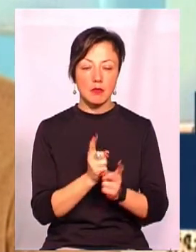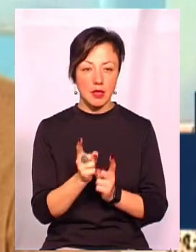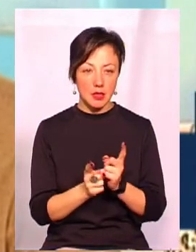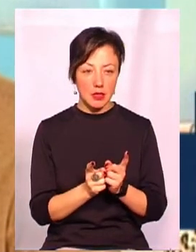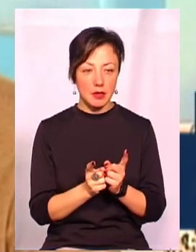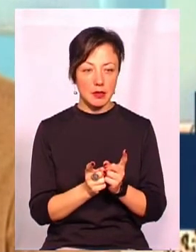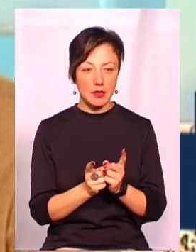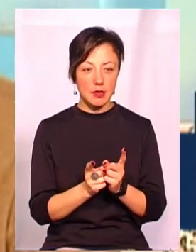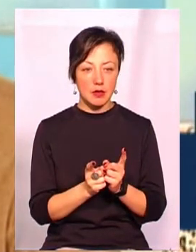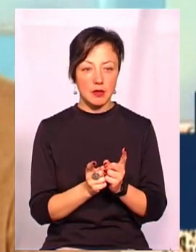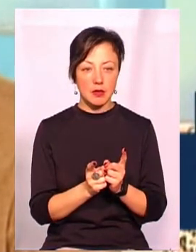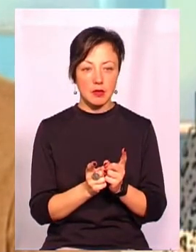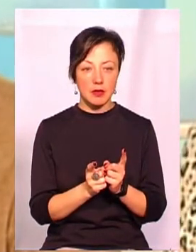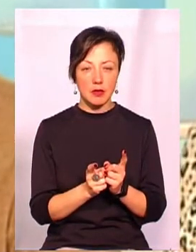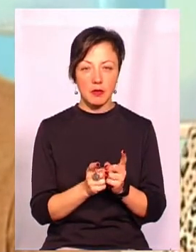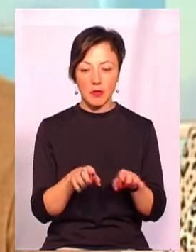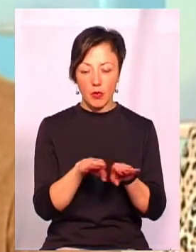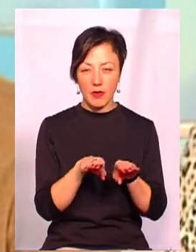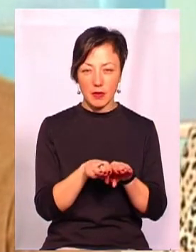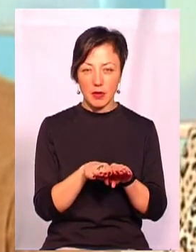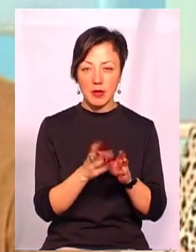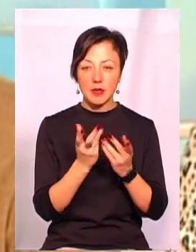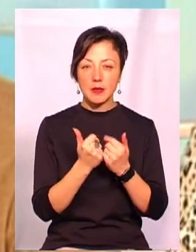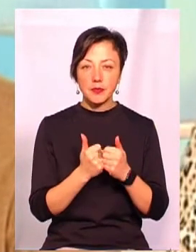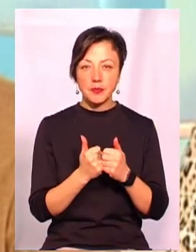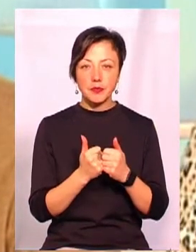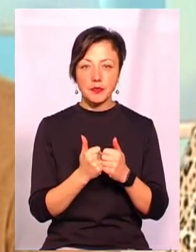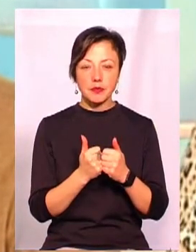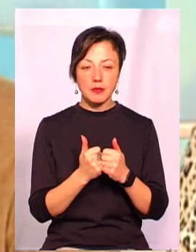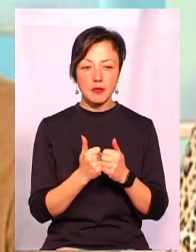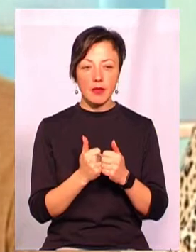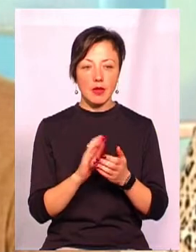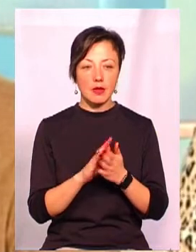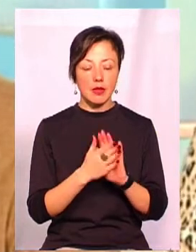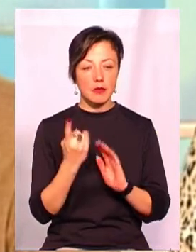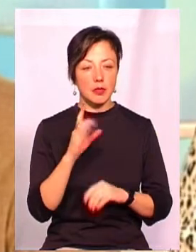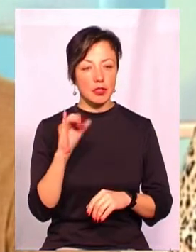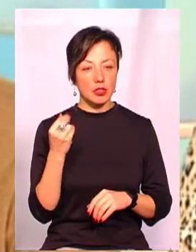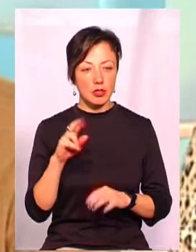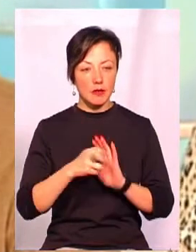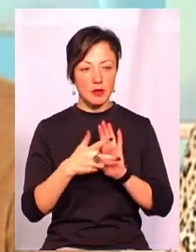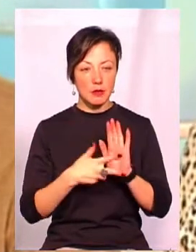зміни в чисельності, то наведу таку статистику, що станом на 1 січня